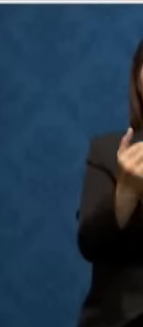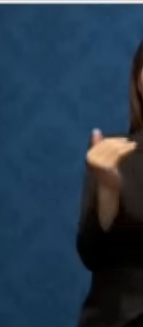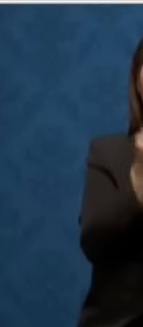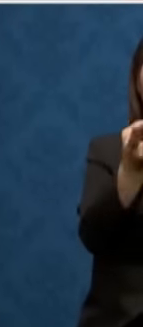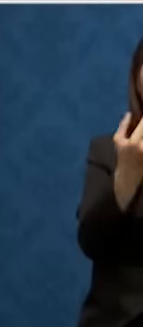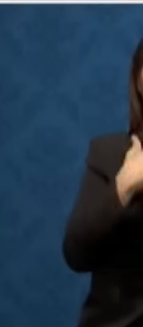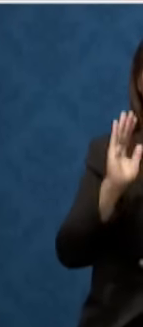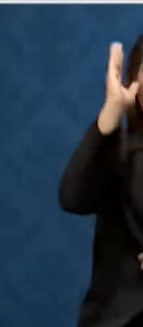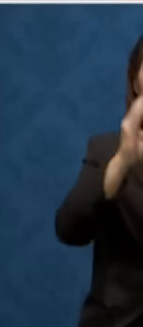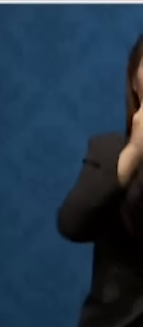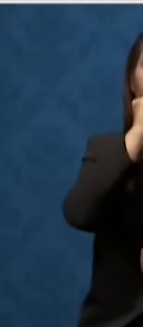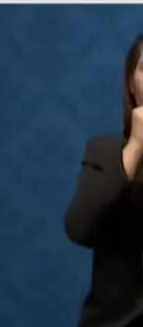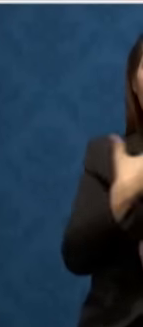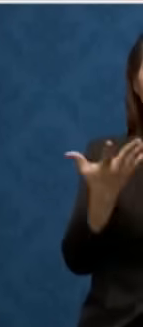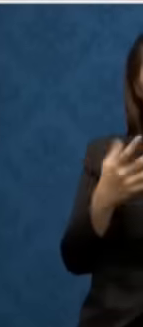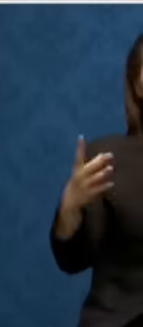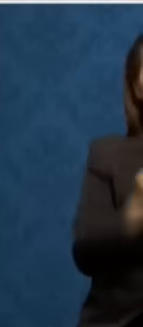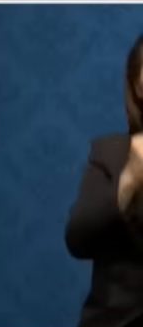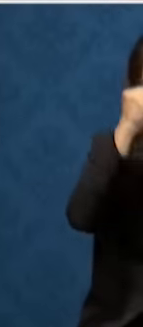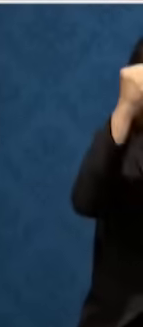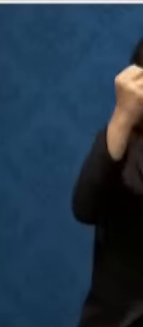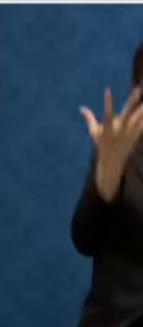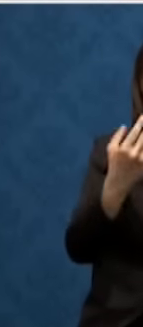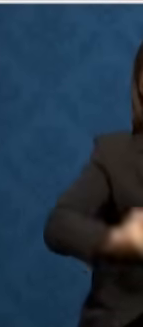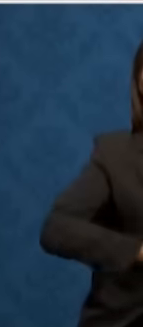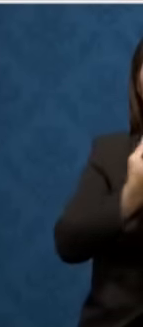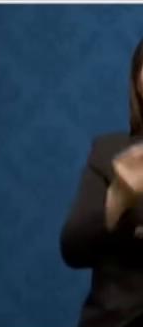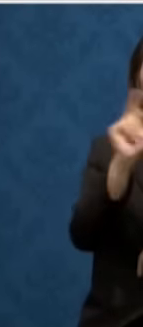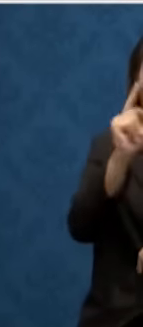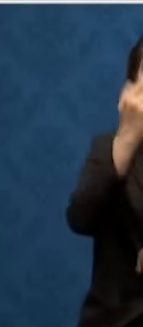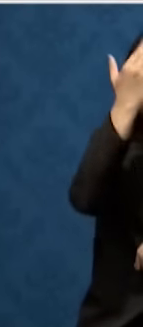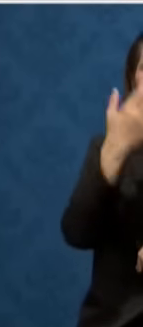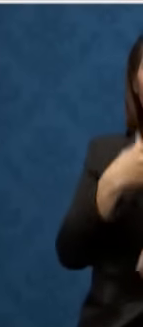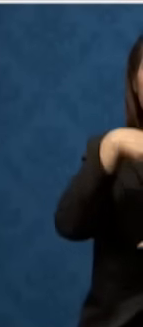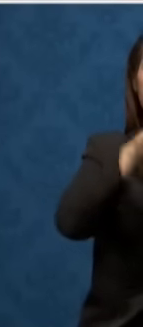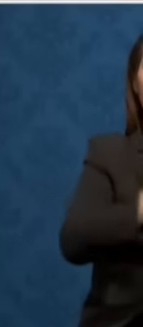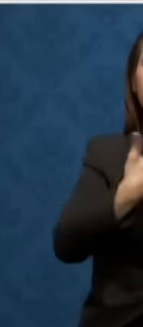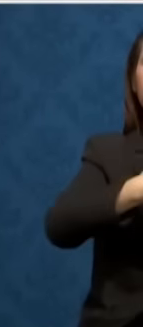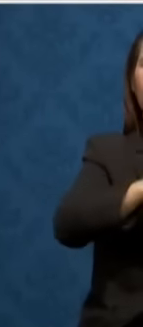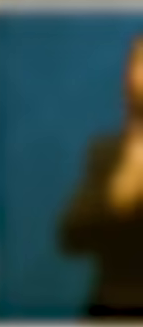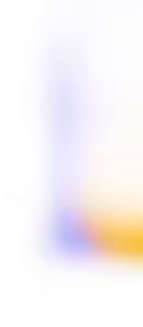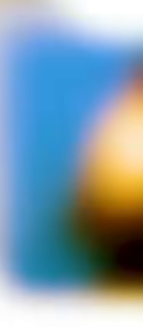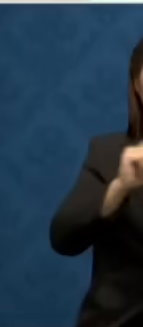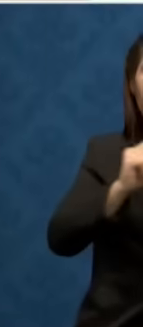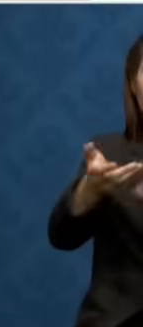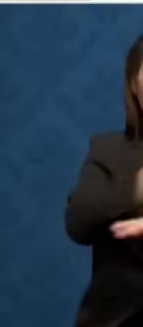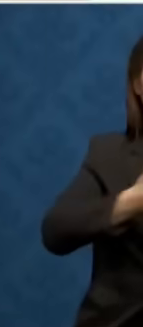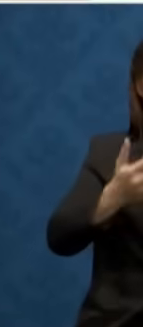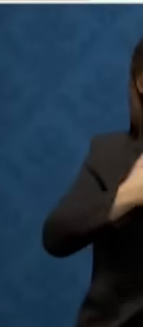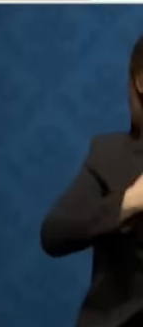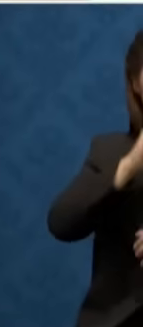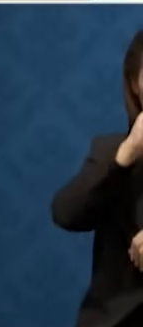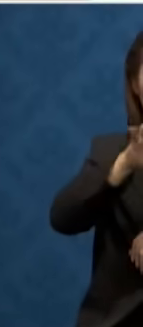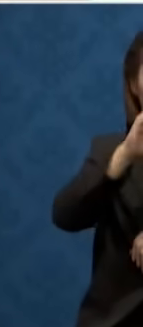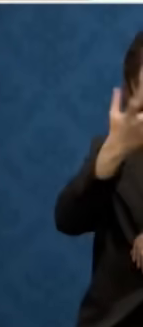ภิปรายประท้วงหรืออภิปรายกันแน่ครับแล้วท่านประธานปล่อยให้พูดในสภาอย่างนี้ได้ยังไง พวกกับผมมี